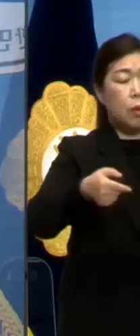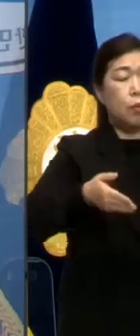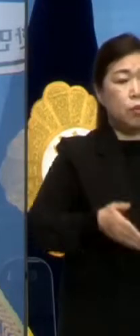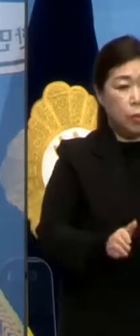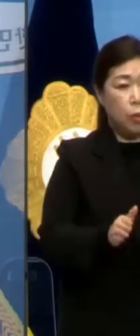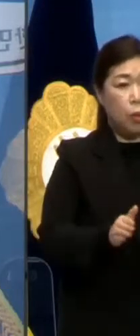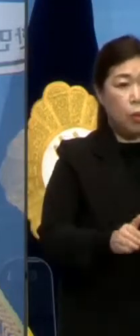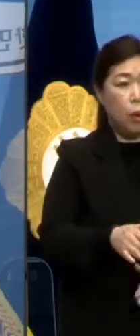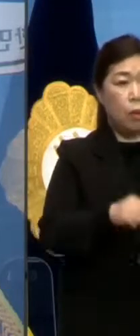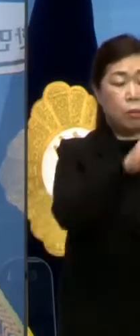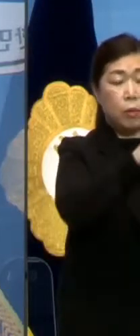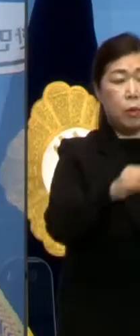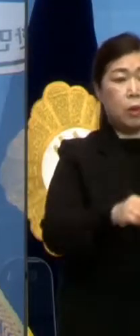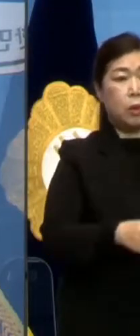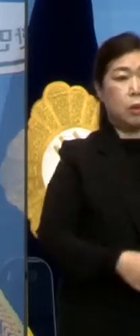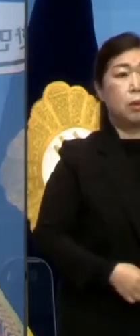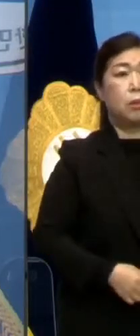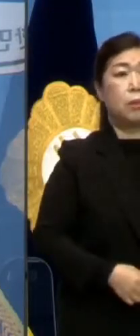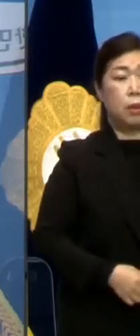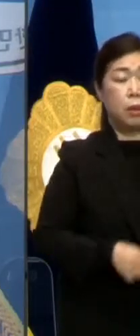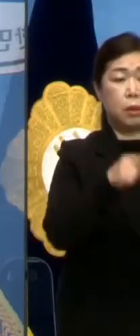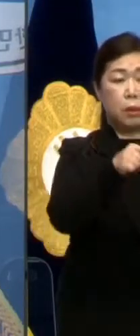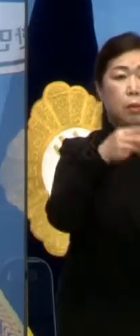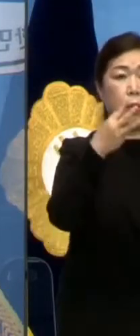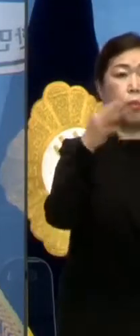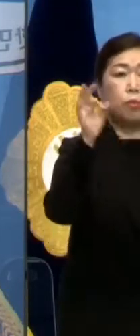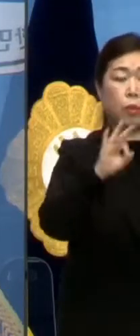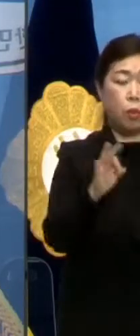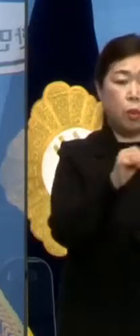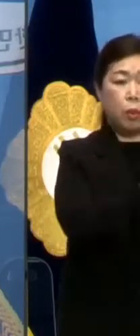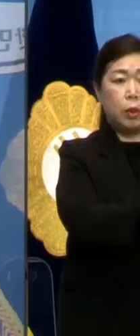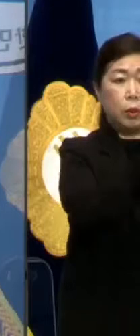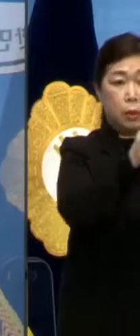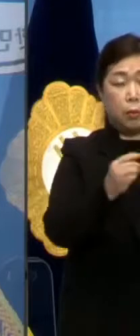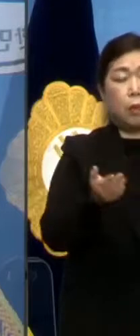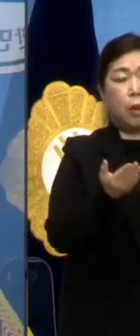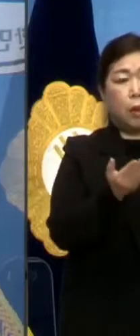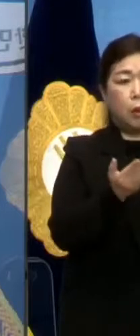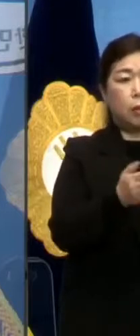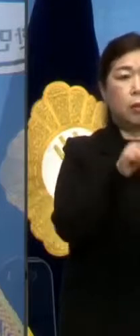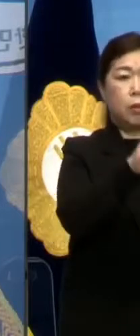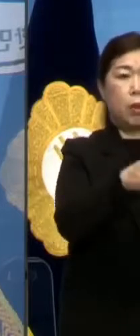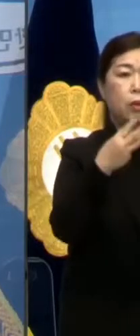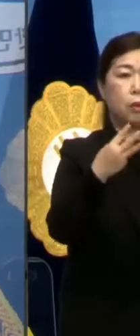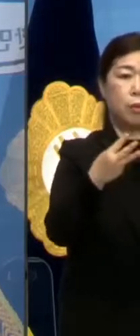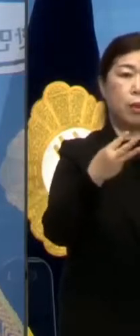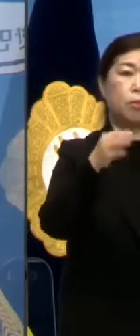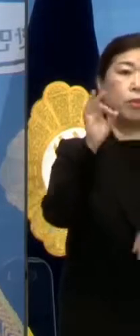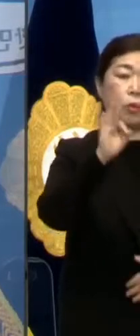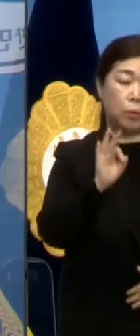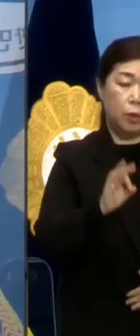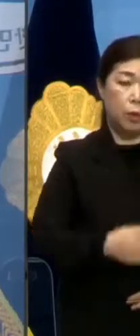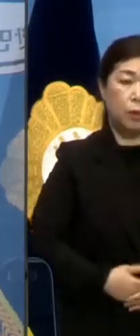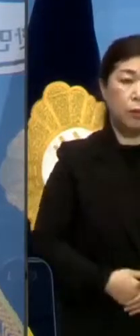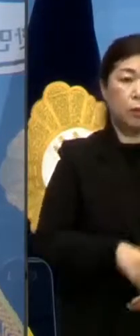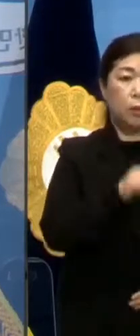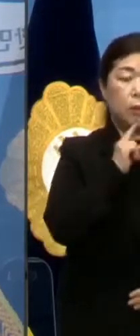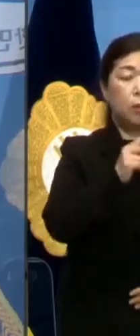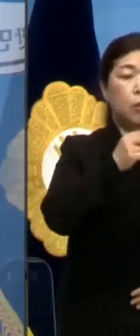비율이 72.3%이고 입양부모 비율이 0.3%입니다.